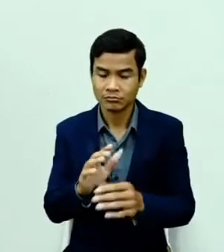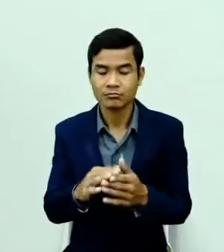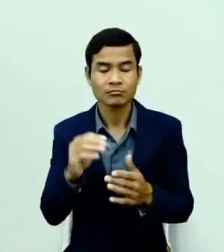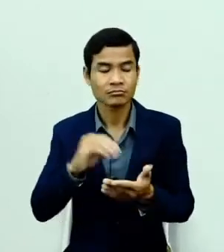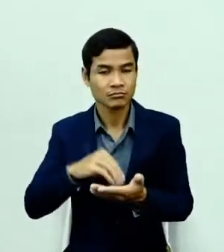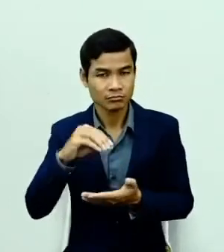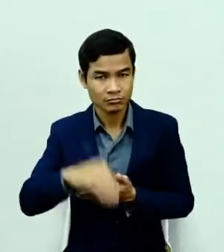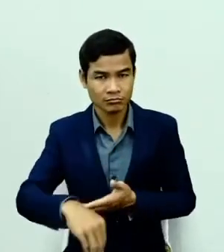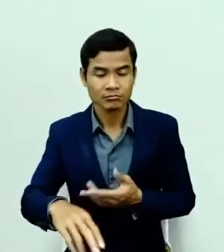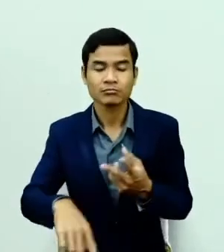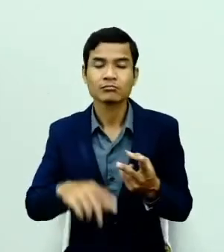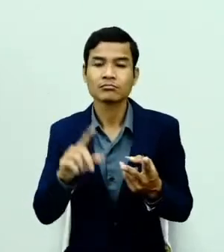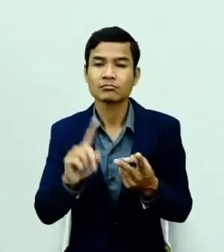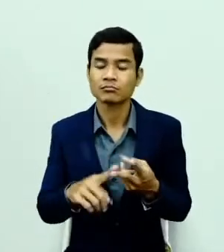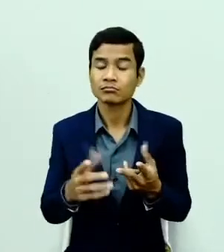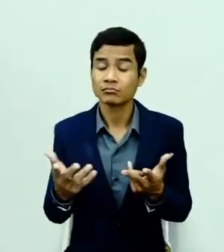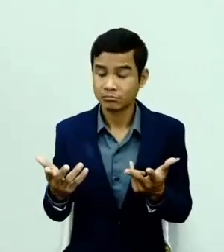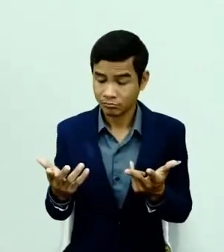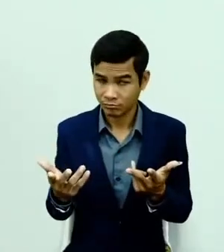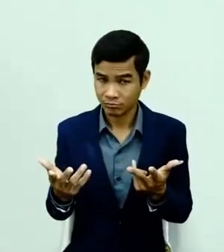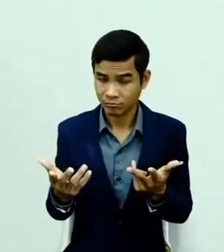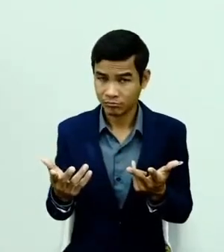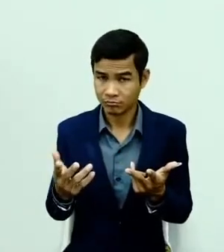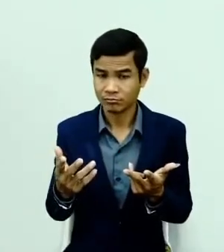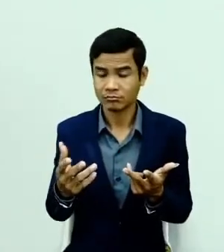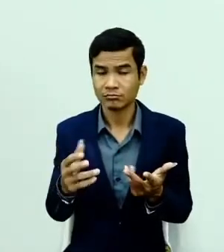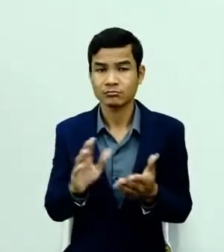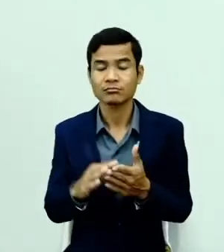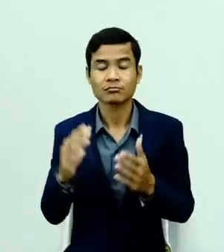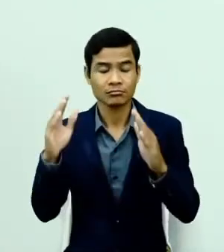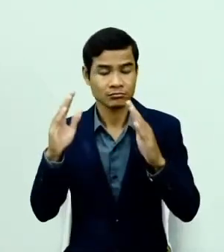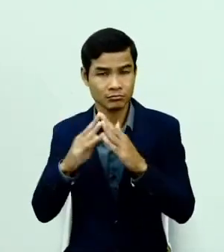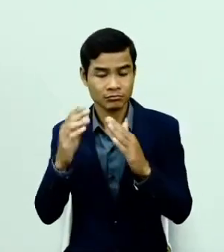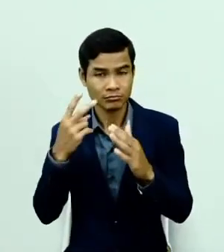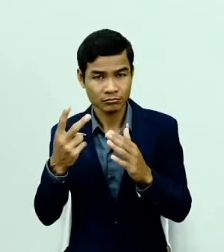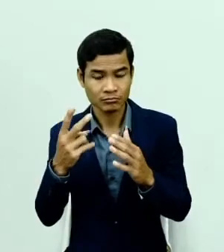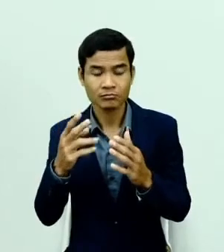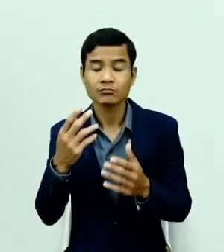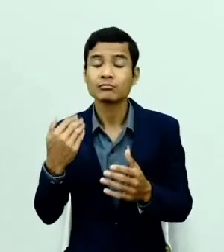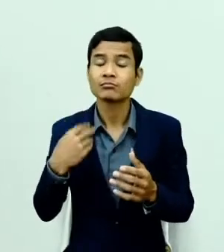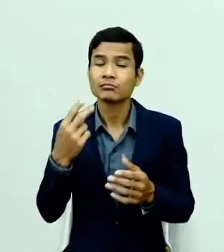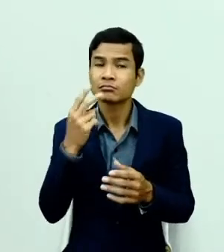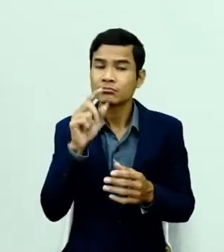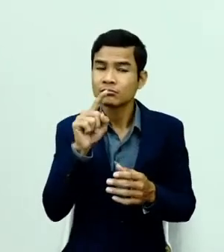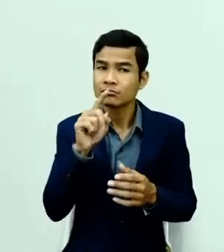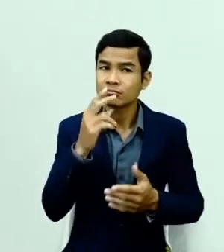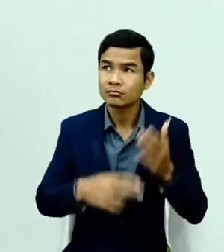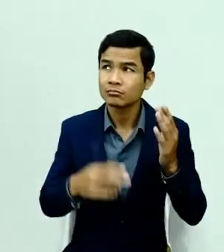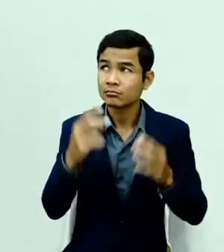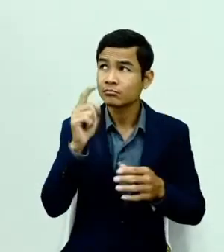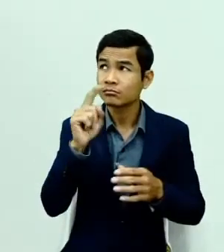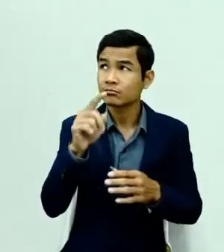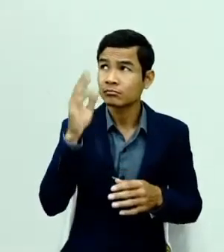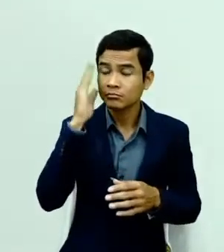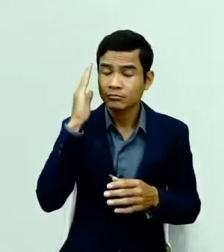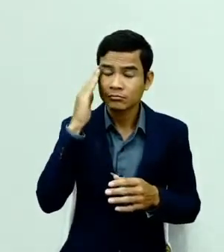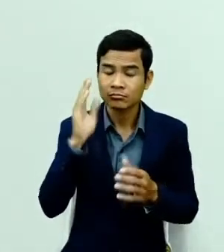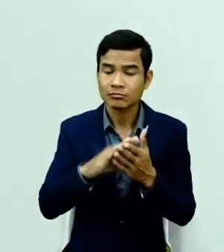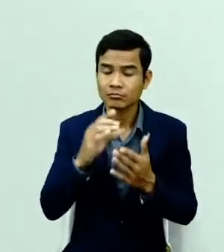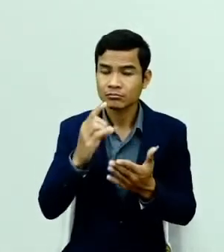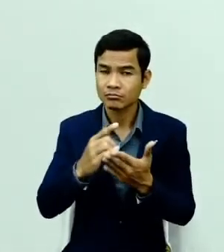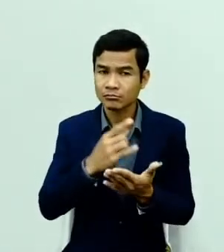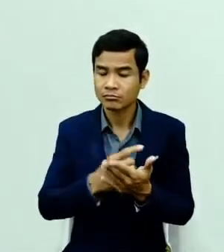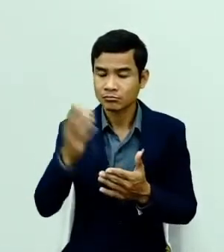ដាំកូននោះឃើញអីទេកូនចាគឺផ្ទះហើយនេះគឺអីគេកូនឃើញកូនស្គាល់អត់យើងរៀនមេរៀនកាលពីថ្ងៃមុ